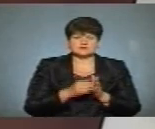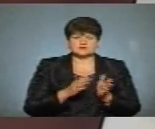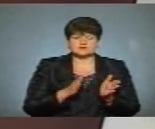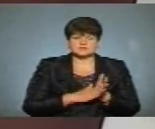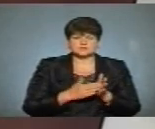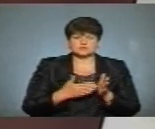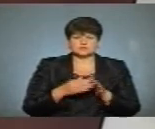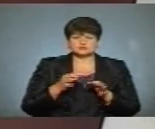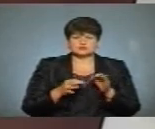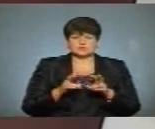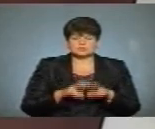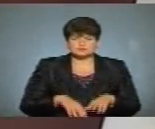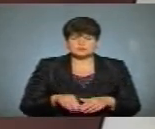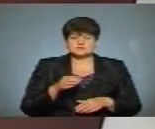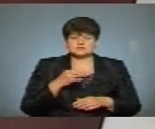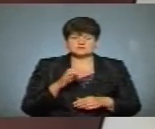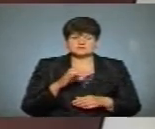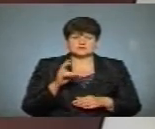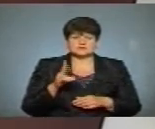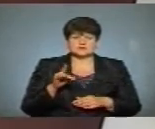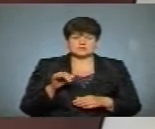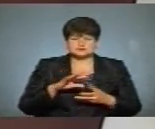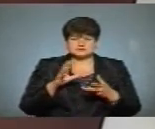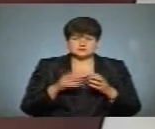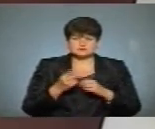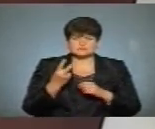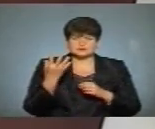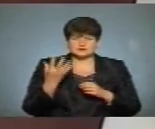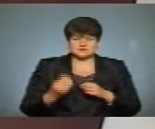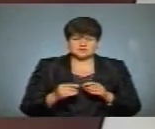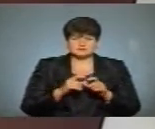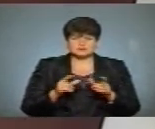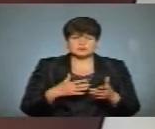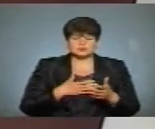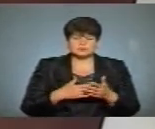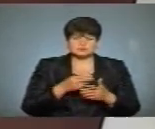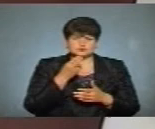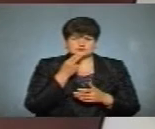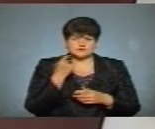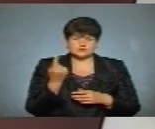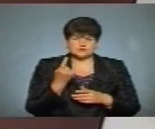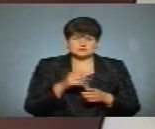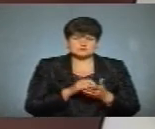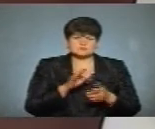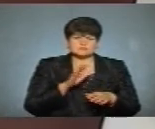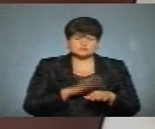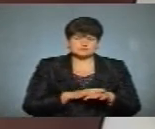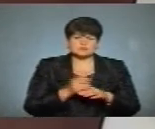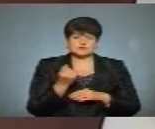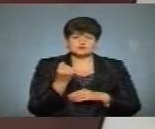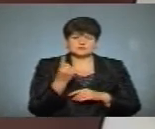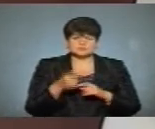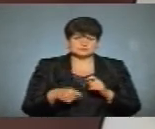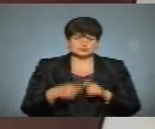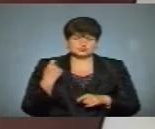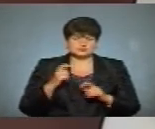досудових розслідувань. Як розповів Сергій Крета, загалом за два дні в закладах громадського харчування області поліцейські зафіксували 11